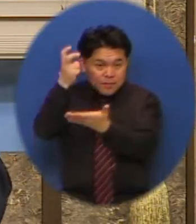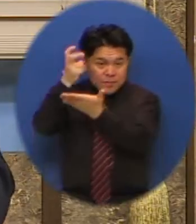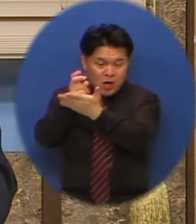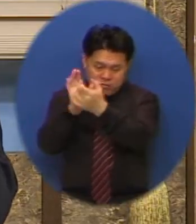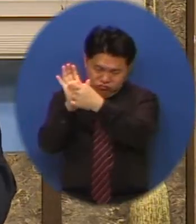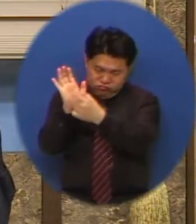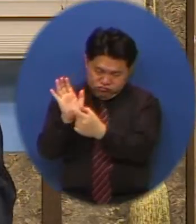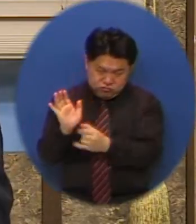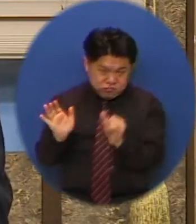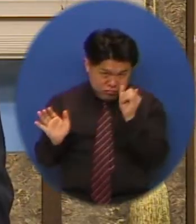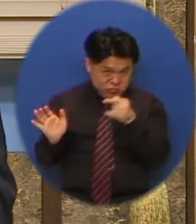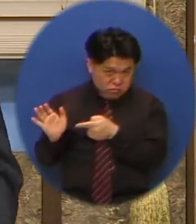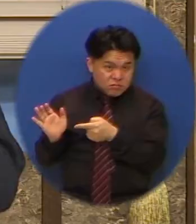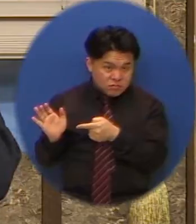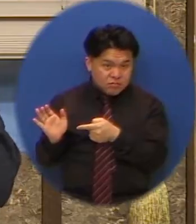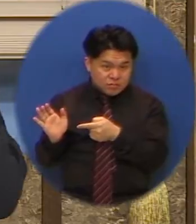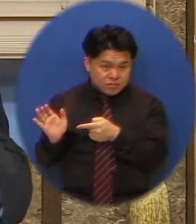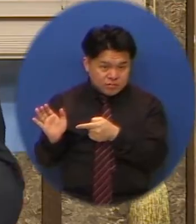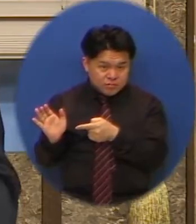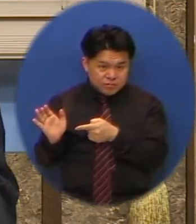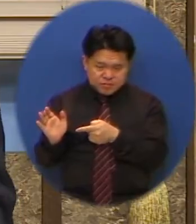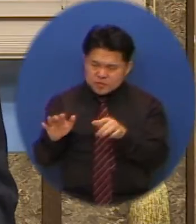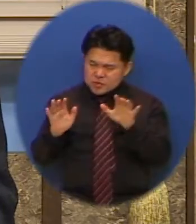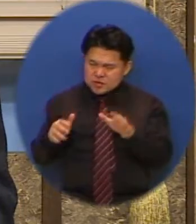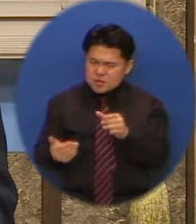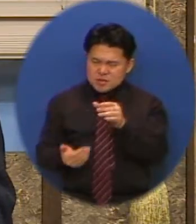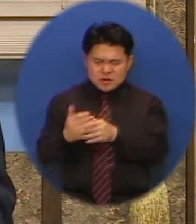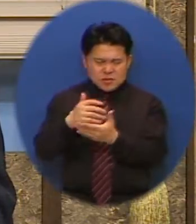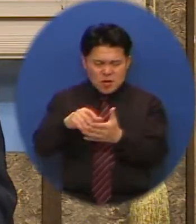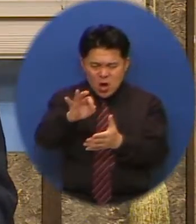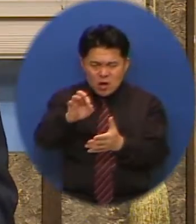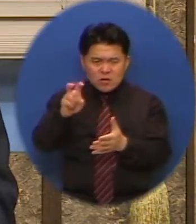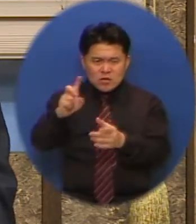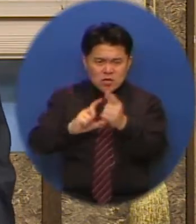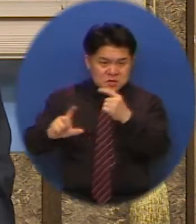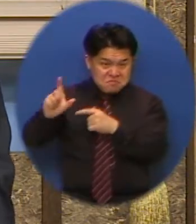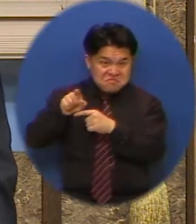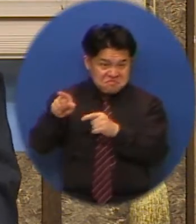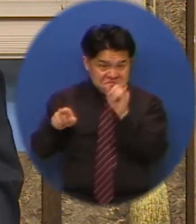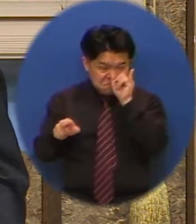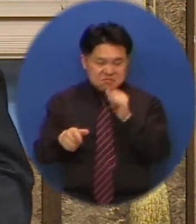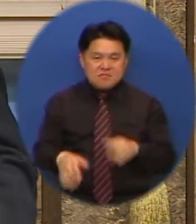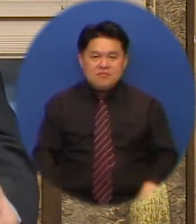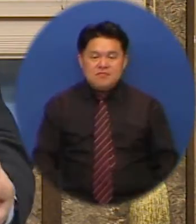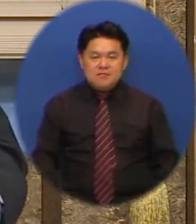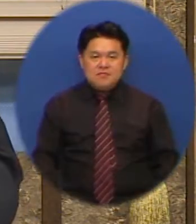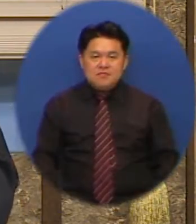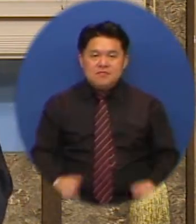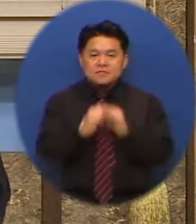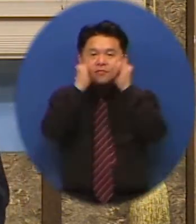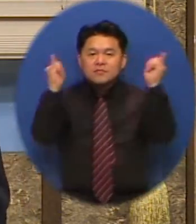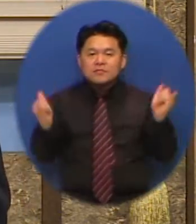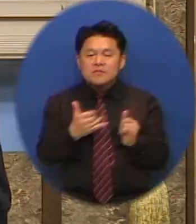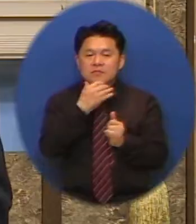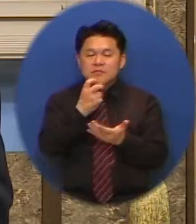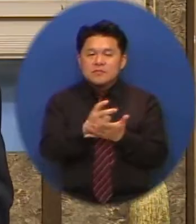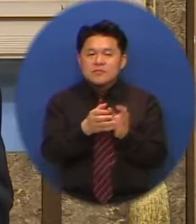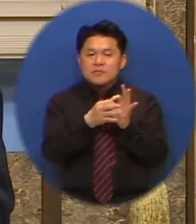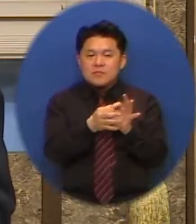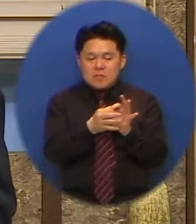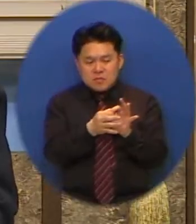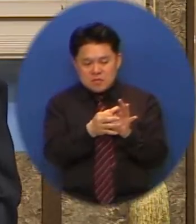새로운 조항들이 예. 막 10개, 20개씩 막 나오는 거죠. 예. 그래서 우리 지금 사회복지 관련 법을